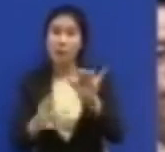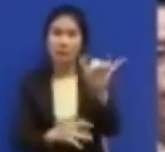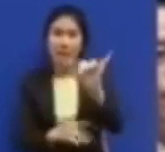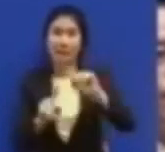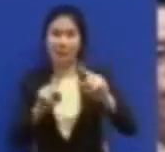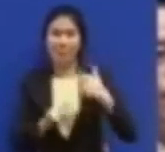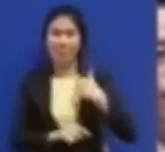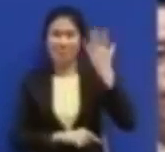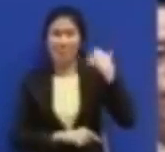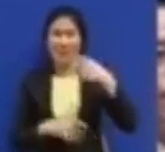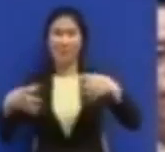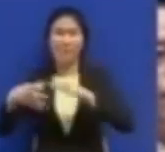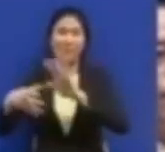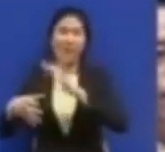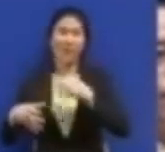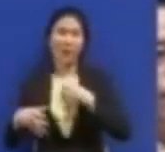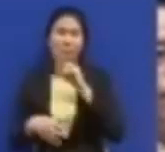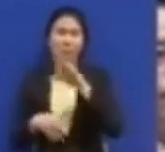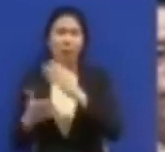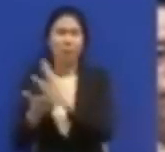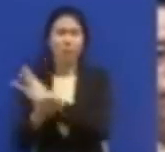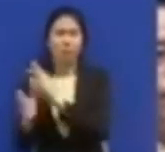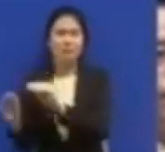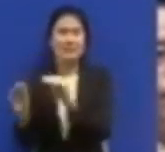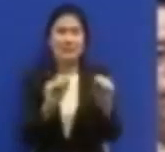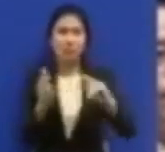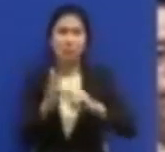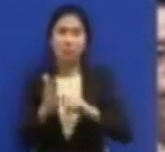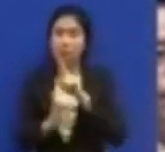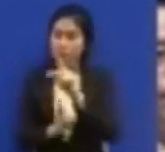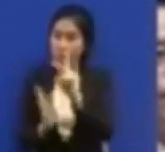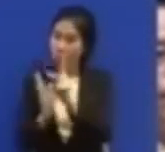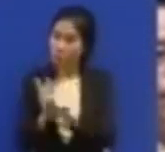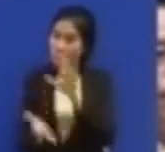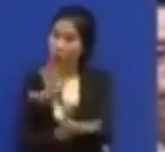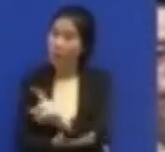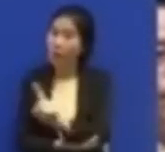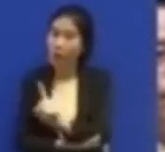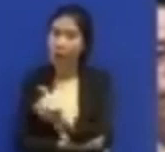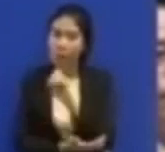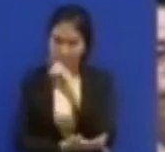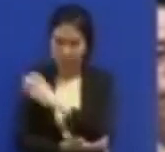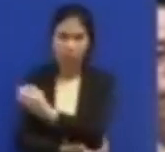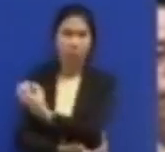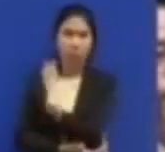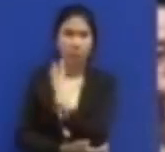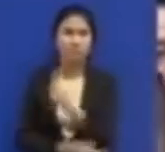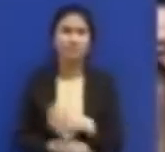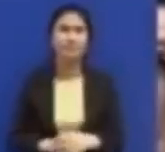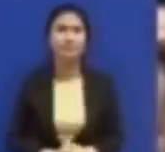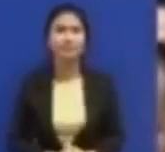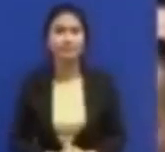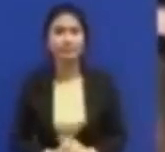ยนี่โปรดบอกหน่อยครับใช้ข้อบังคับข้อไหนครับขอบคุณครับ ครับ